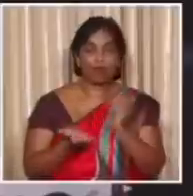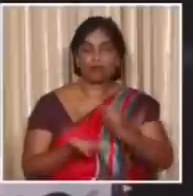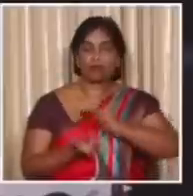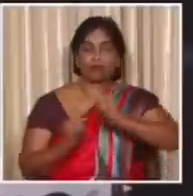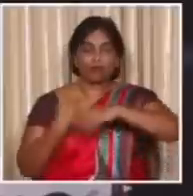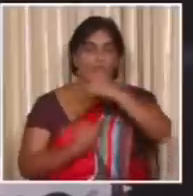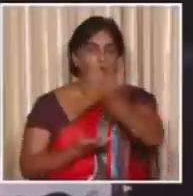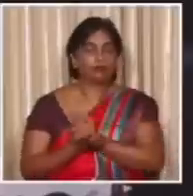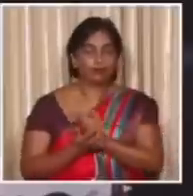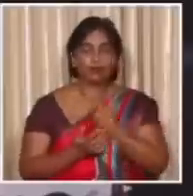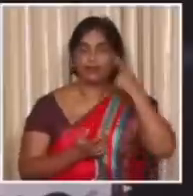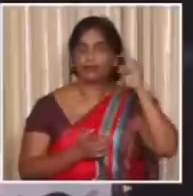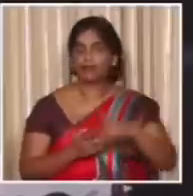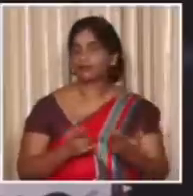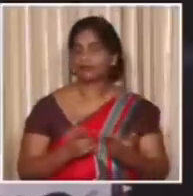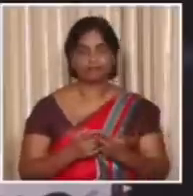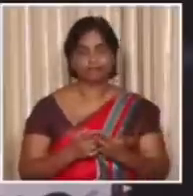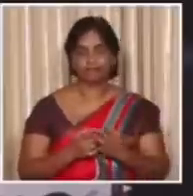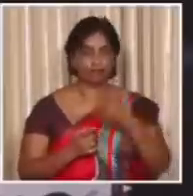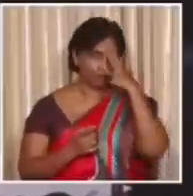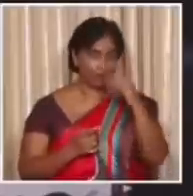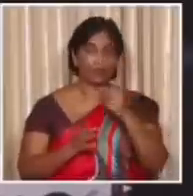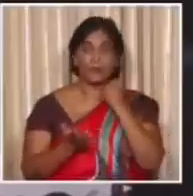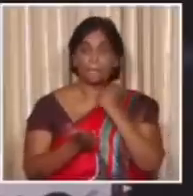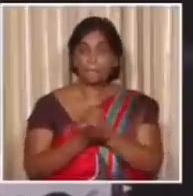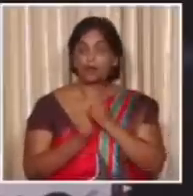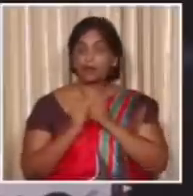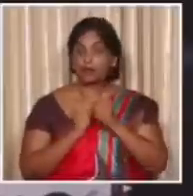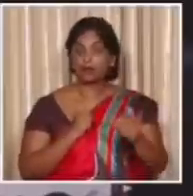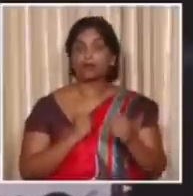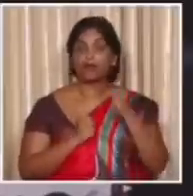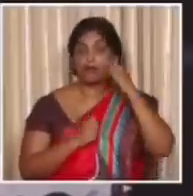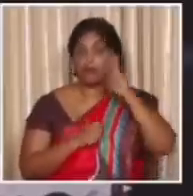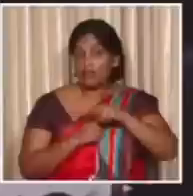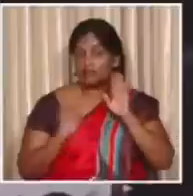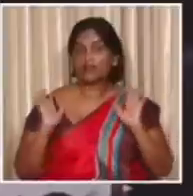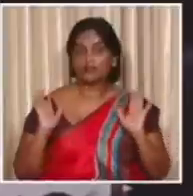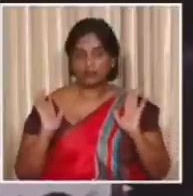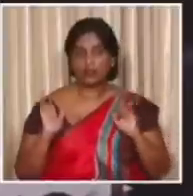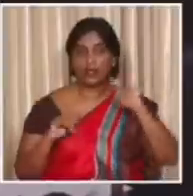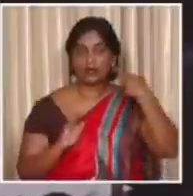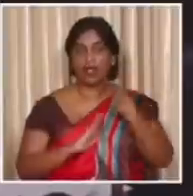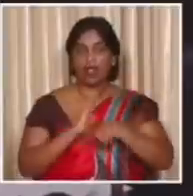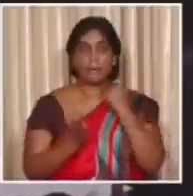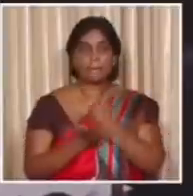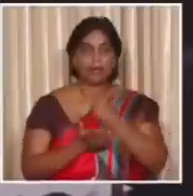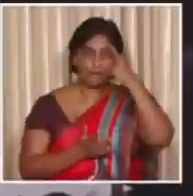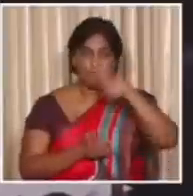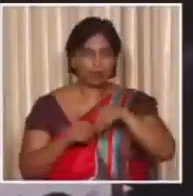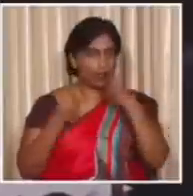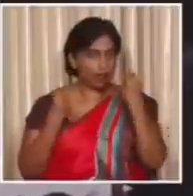ගන්න හැකි කියන විශ්වාසය මතක තබා ගන්න බැංකු පද්ධතිය පවතින විශ්වාසය මත හෙට ලංකා බැංකුව කෙරෙහි විශ්වාසය